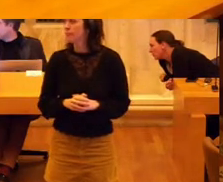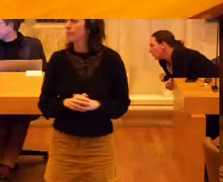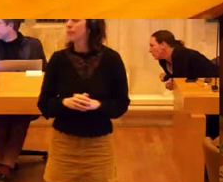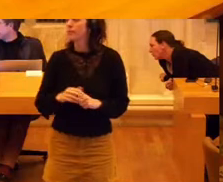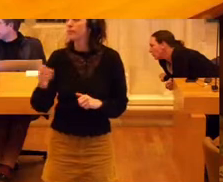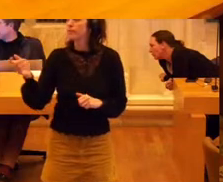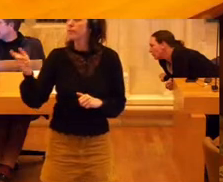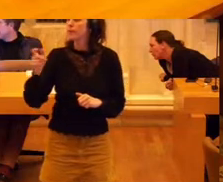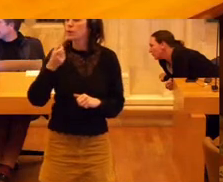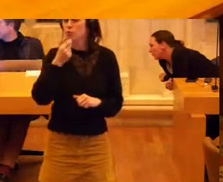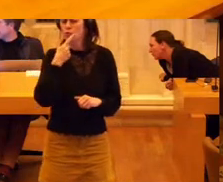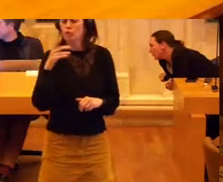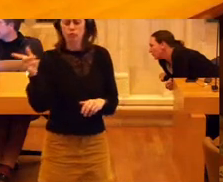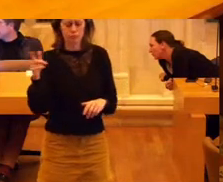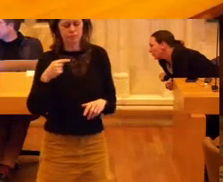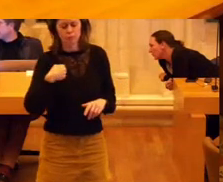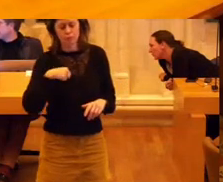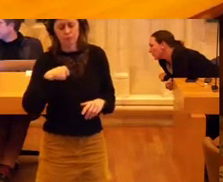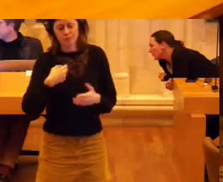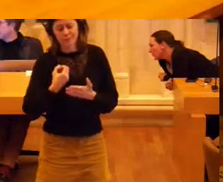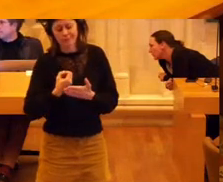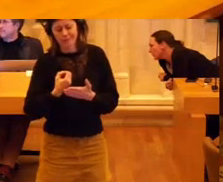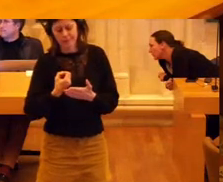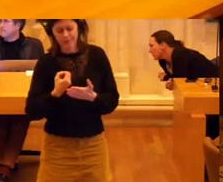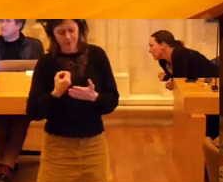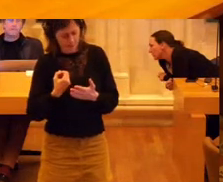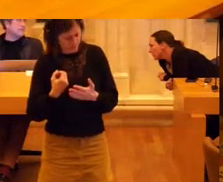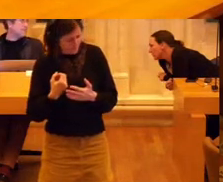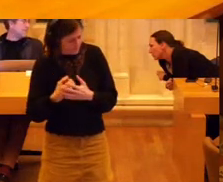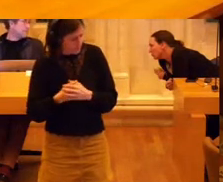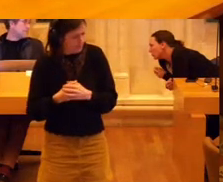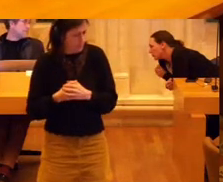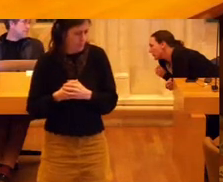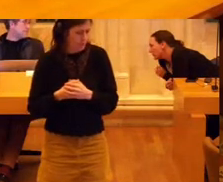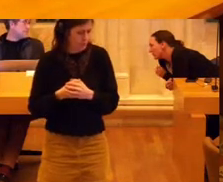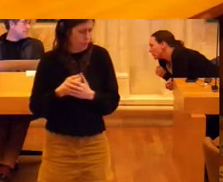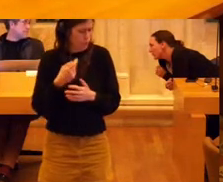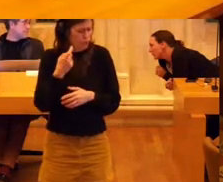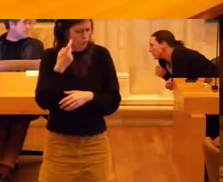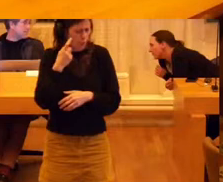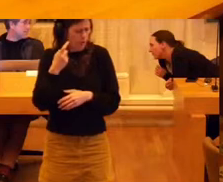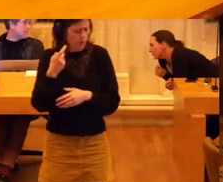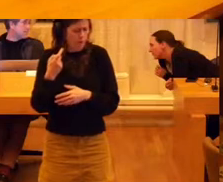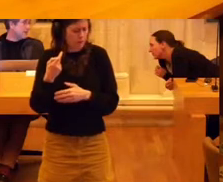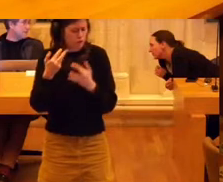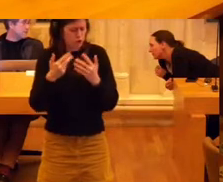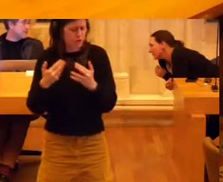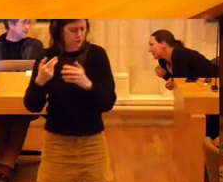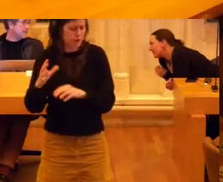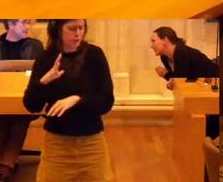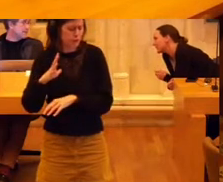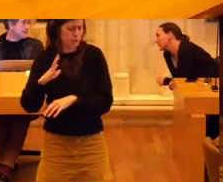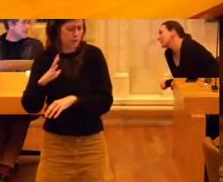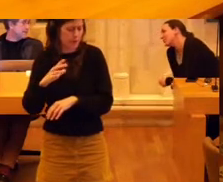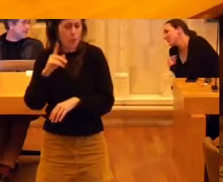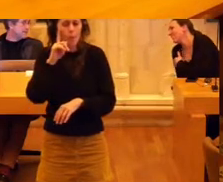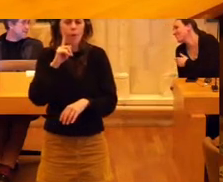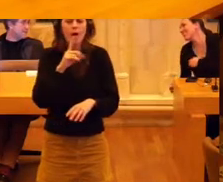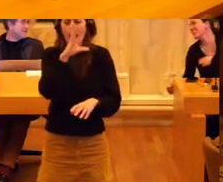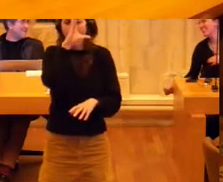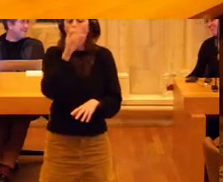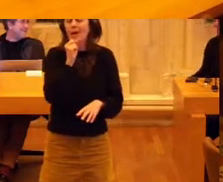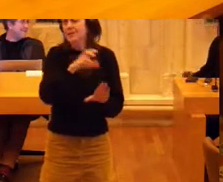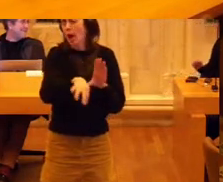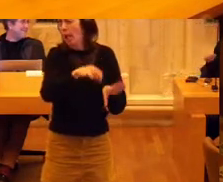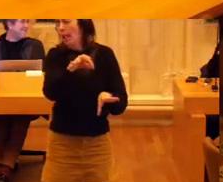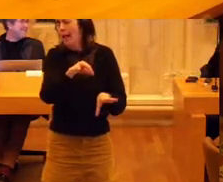Sophie, oui, on doit pouvoir avoir ça, je pense. Oui, pardon. Donc, je pense qu'on doit avoir une partie de l'information, notamment parce que dans notre tirage au sort, on a tiré aussi par catégorie de